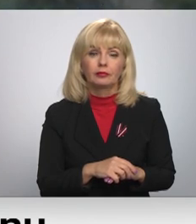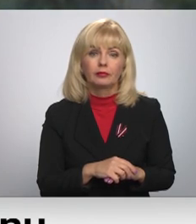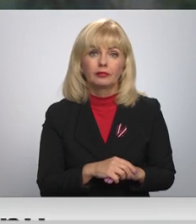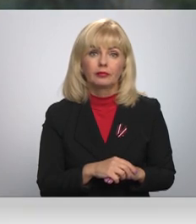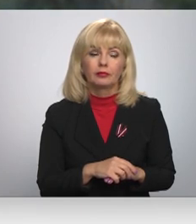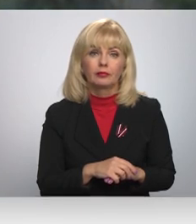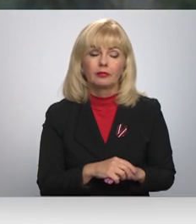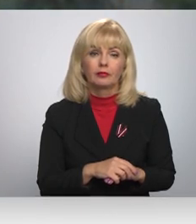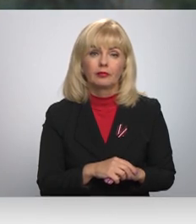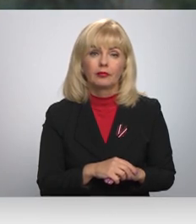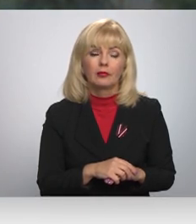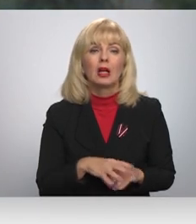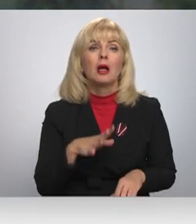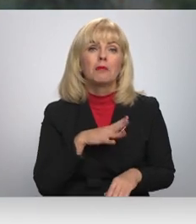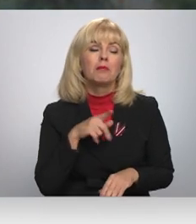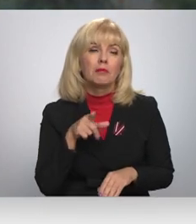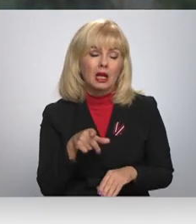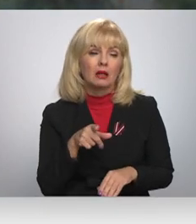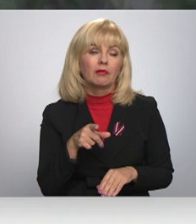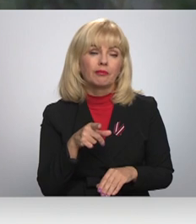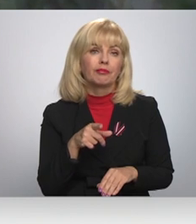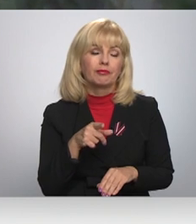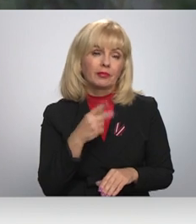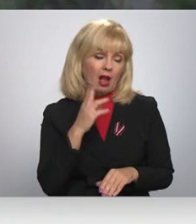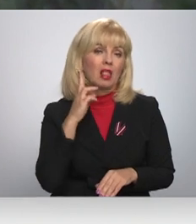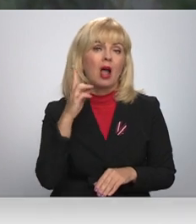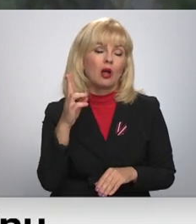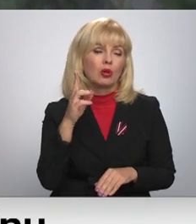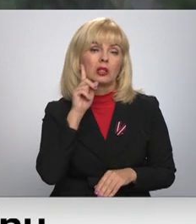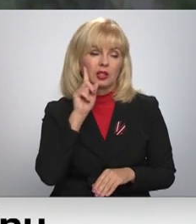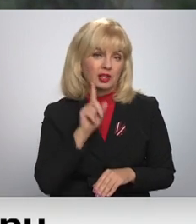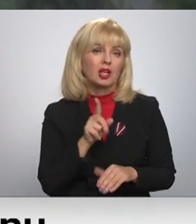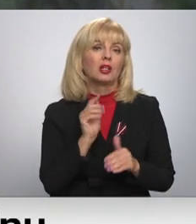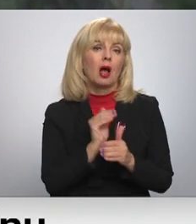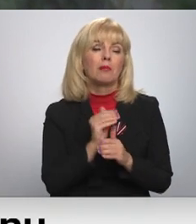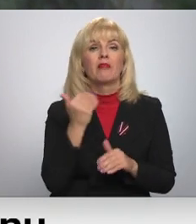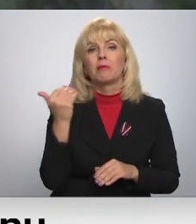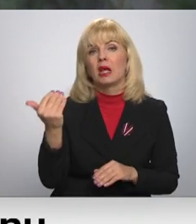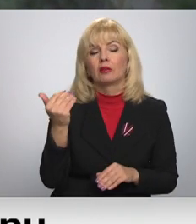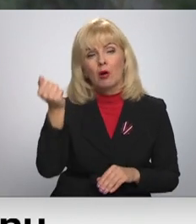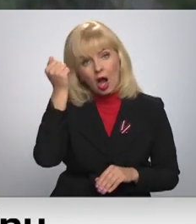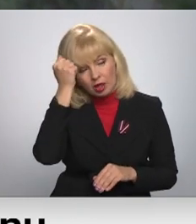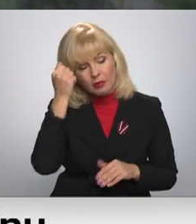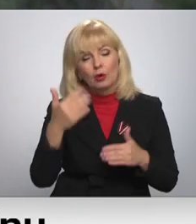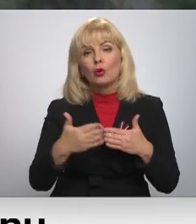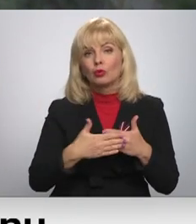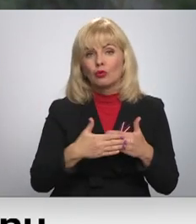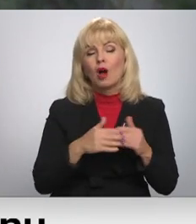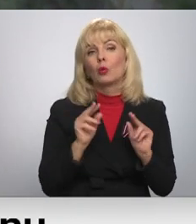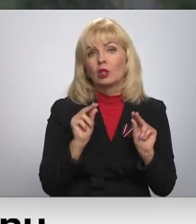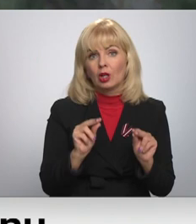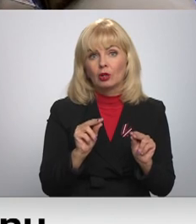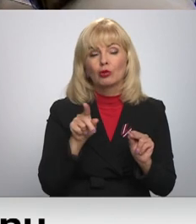bija ļoti liela, un tas arī līdzinoja par, zināmu, taido arī pīderēju atmiņam un tuvēju attīcībā uz